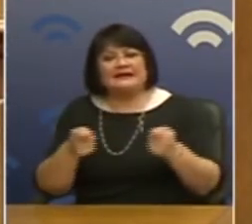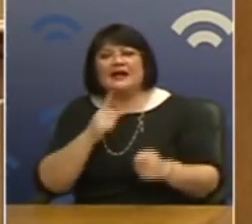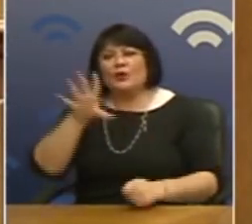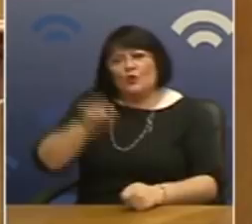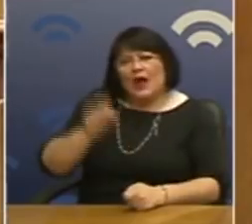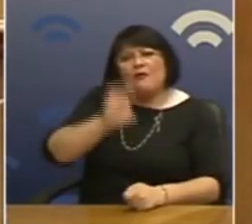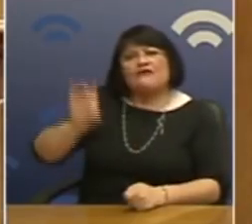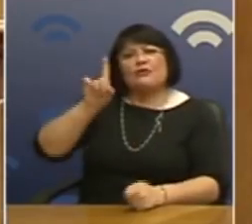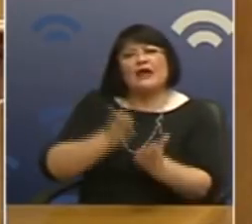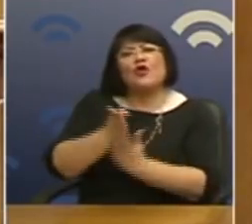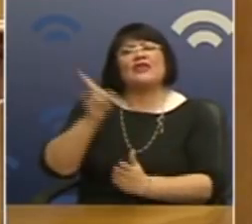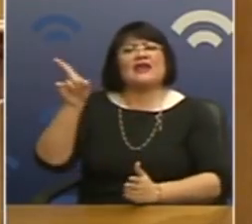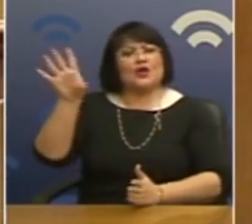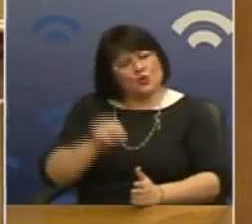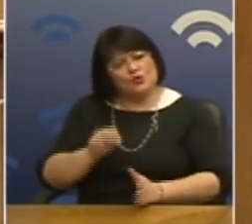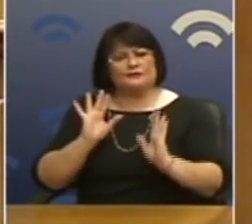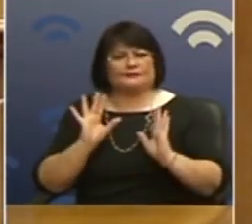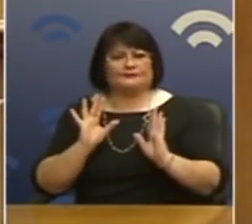αφού αρκετές ούτε